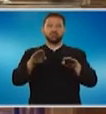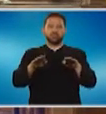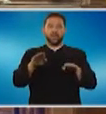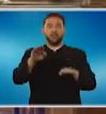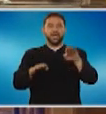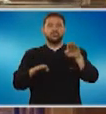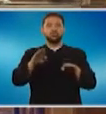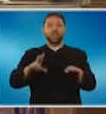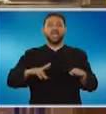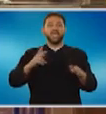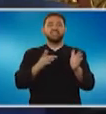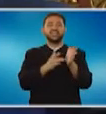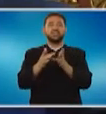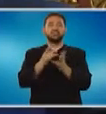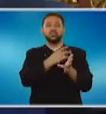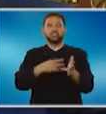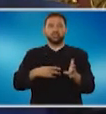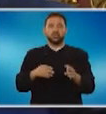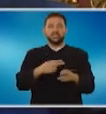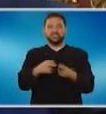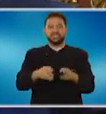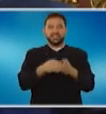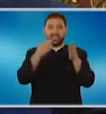Scriptura este instrumentul cu care putem